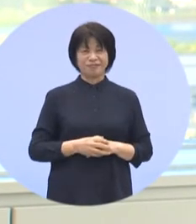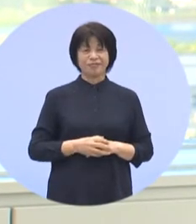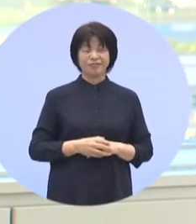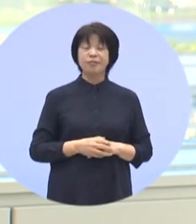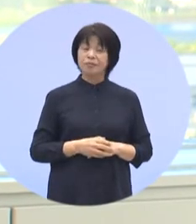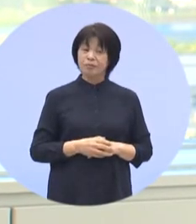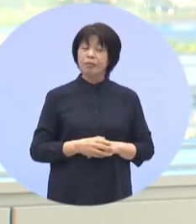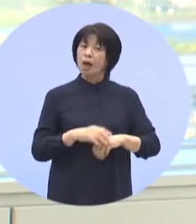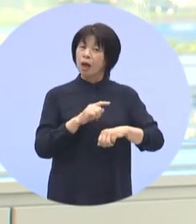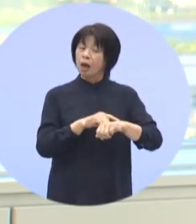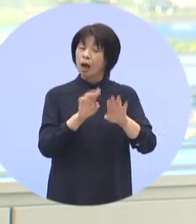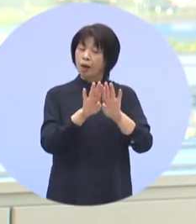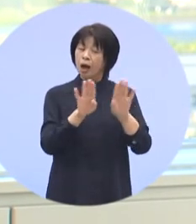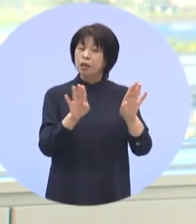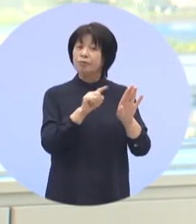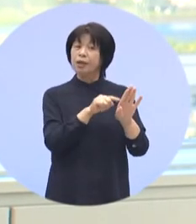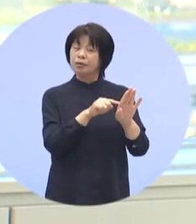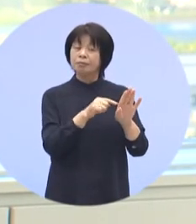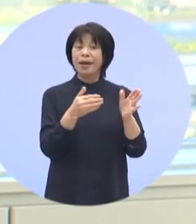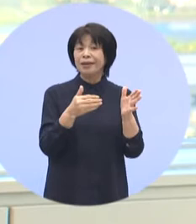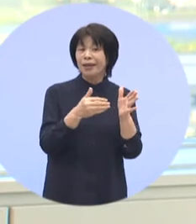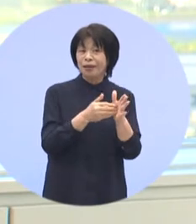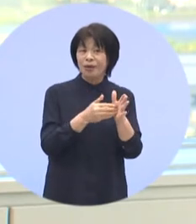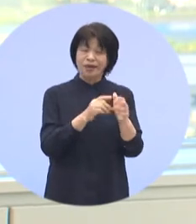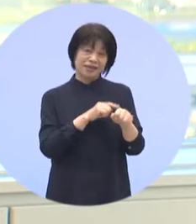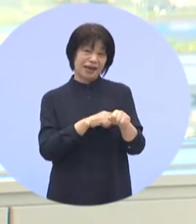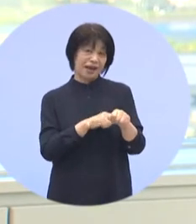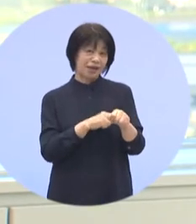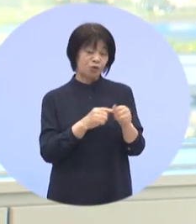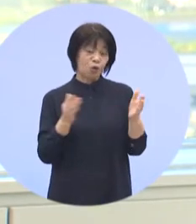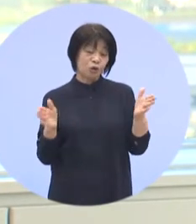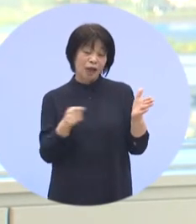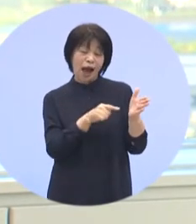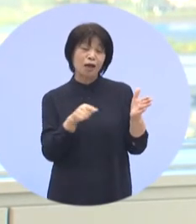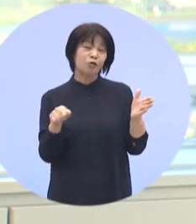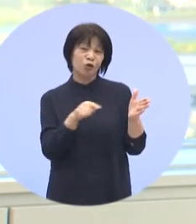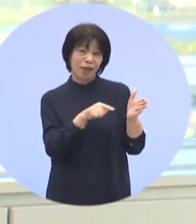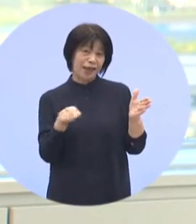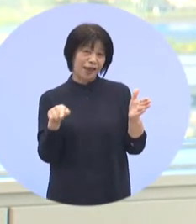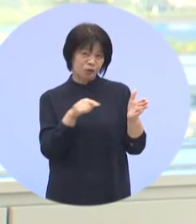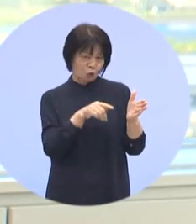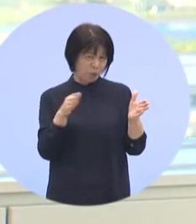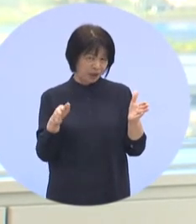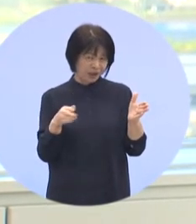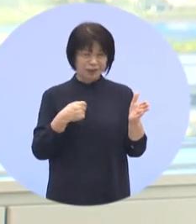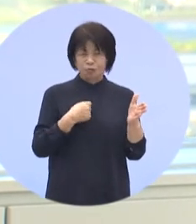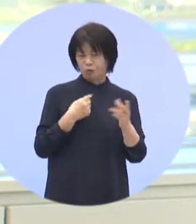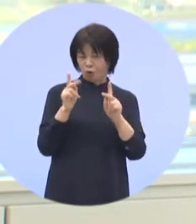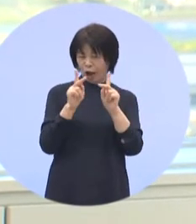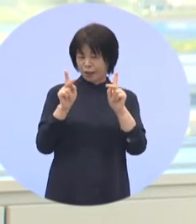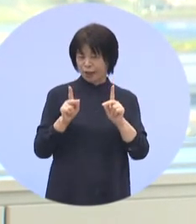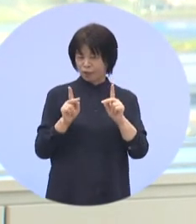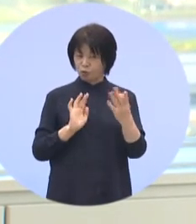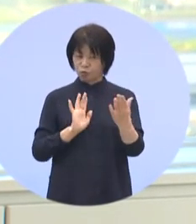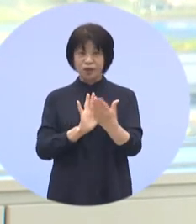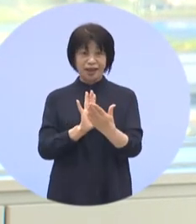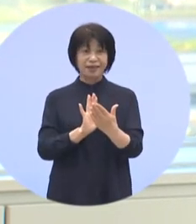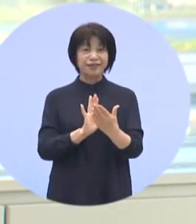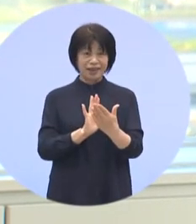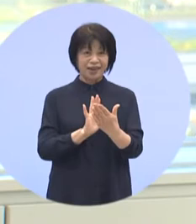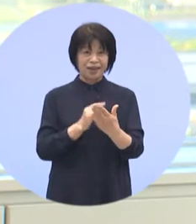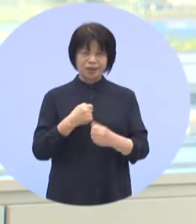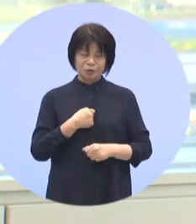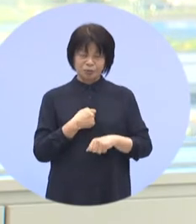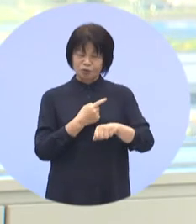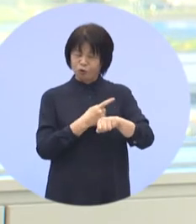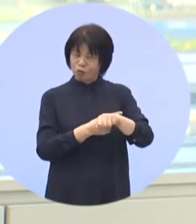だリーグ始まるまでは少し時間があるんですけど、そこまで自分の課題と向き合いながら個人のスキルも